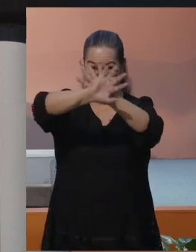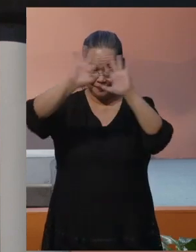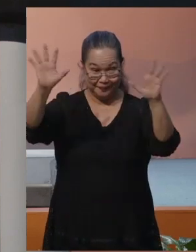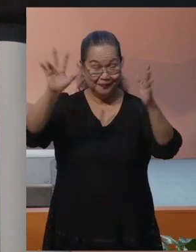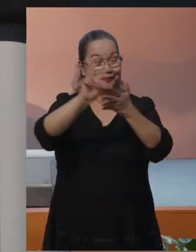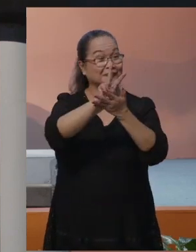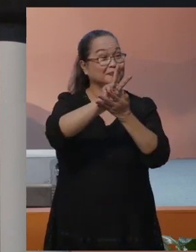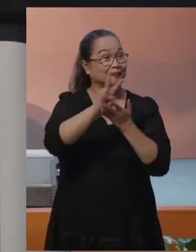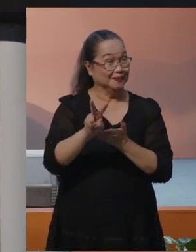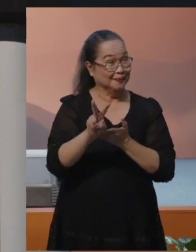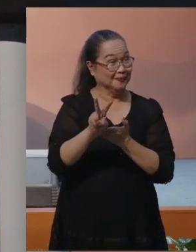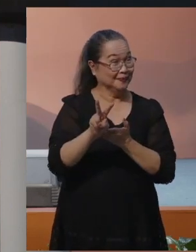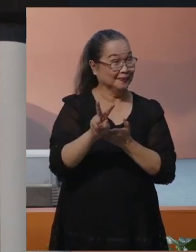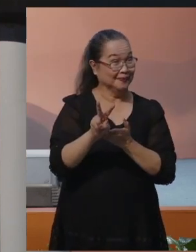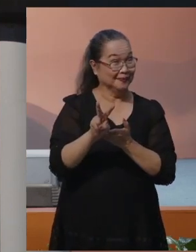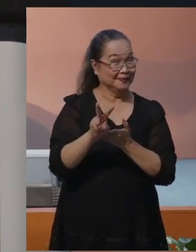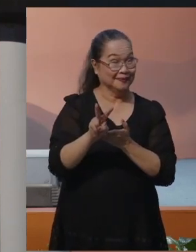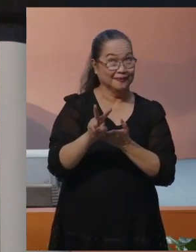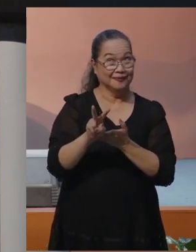verse